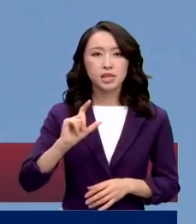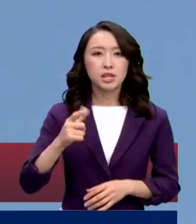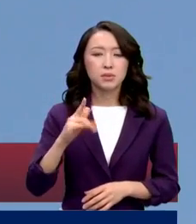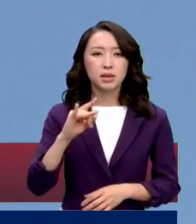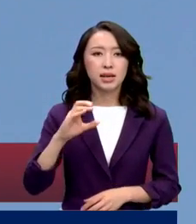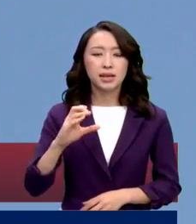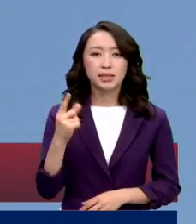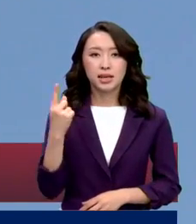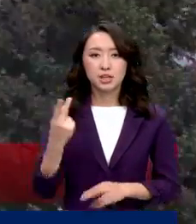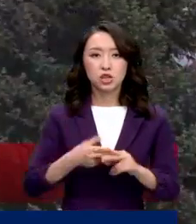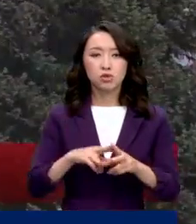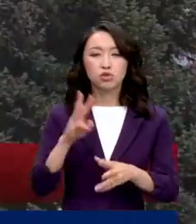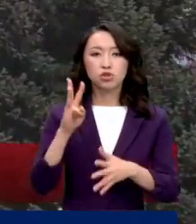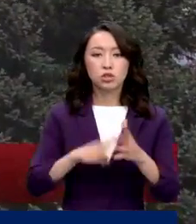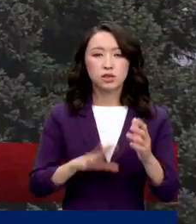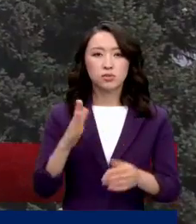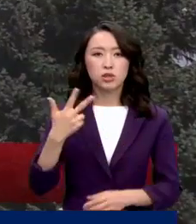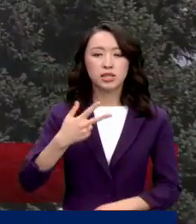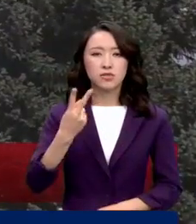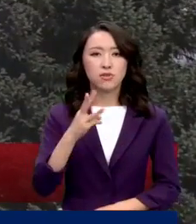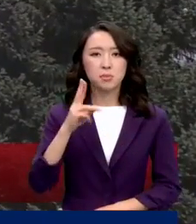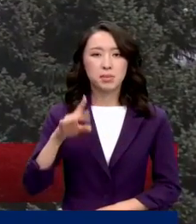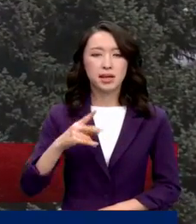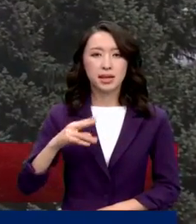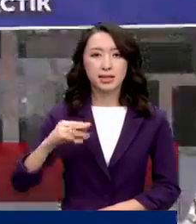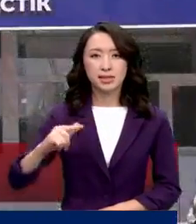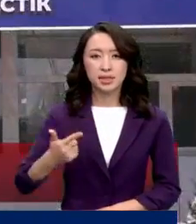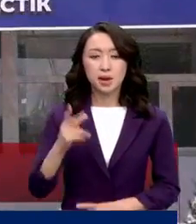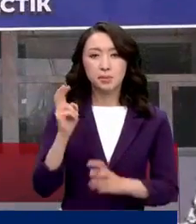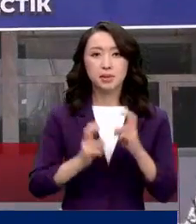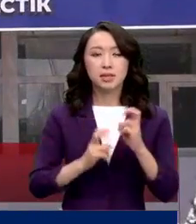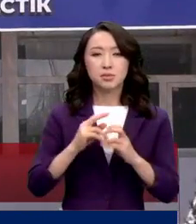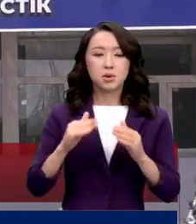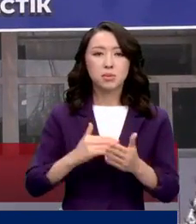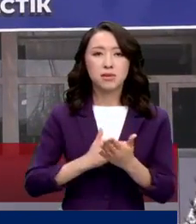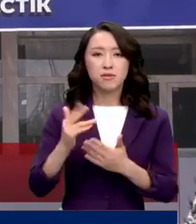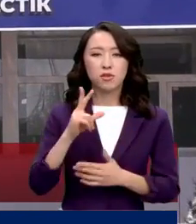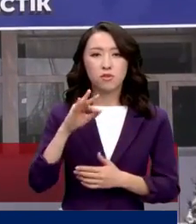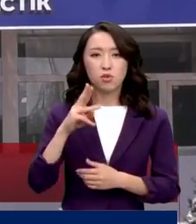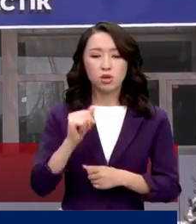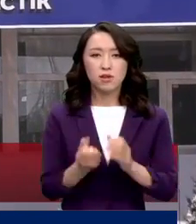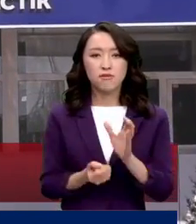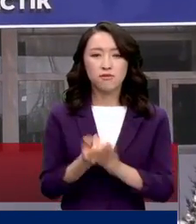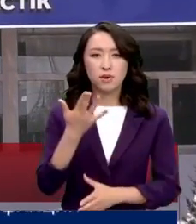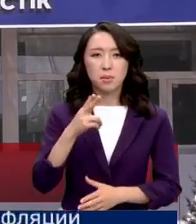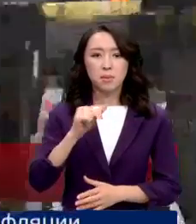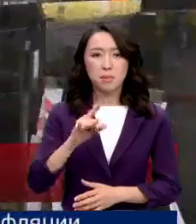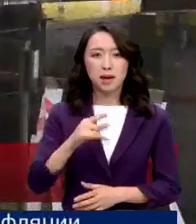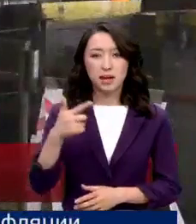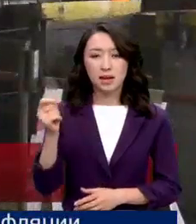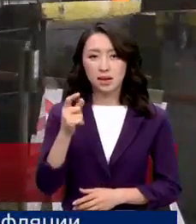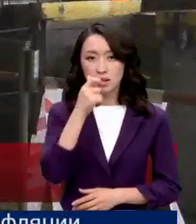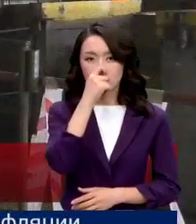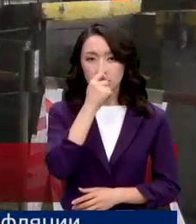Экибастузской ГРЭС-1, которое грозит штраф в 32 миллиарда тенге. Предприятие превысило квоты выбросов парниковых газов. В рамках